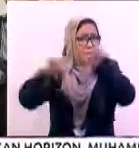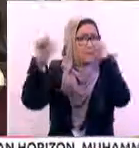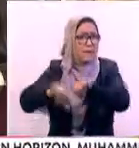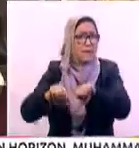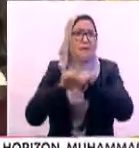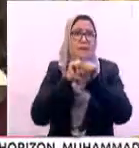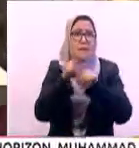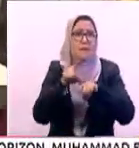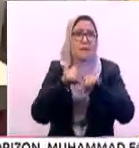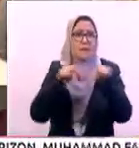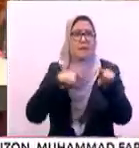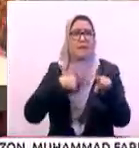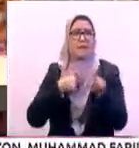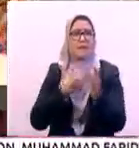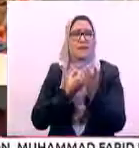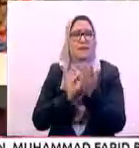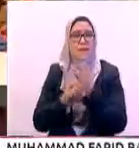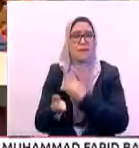FM.